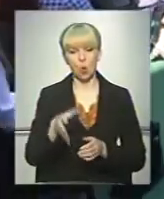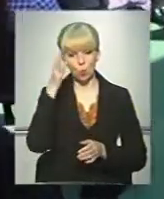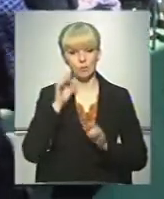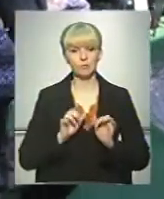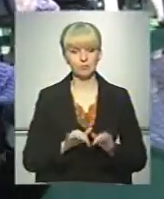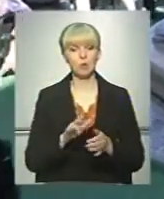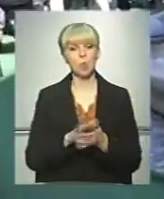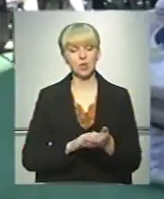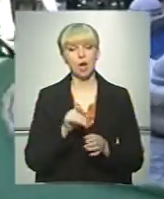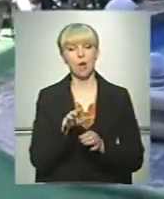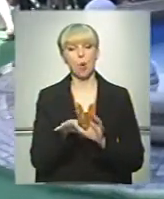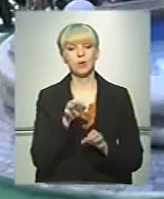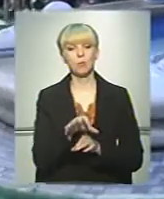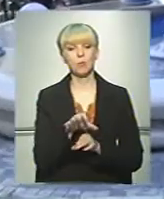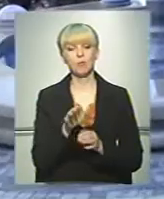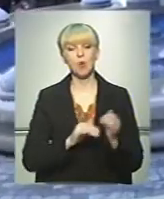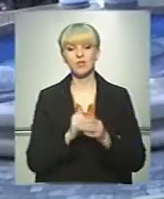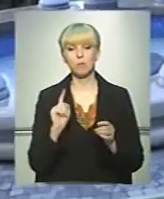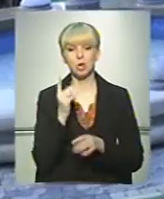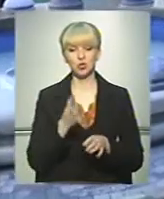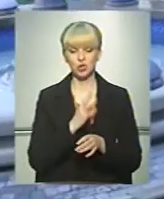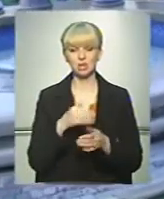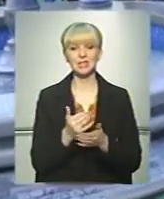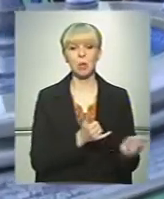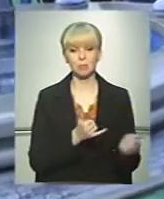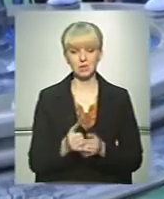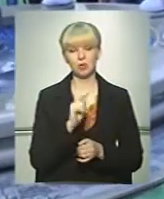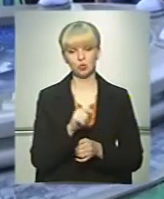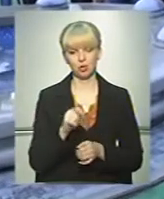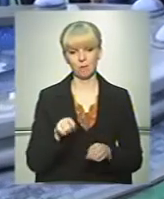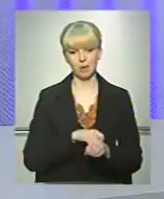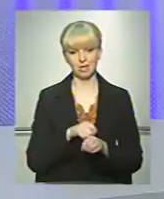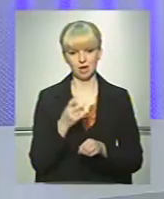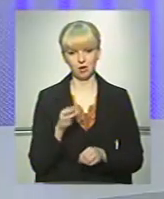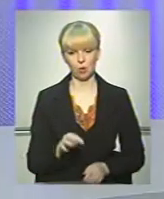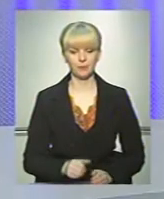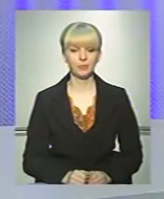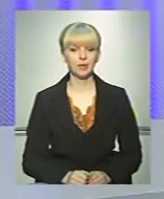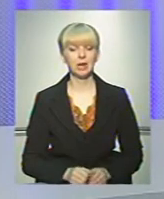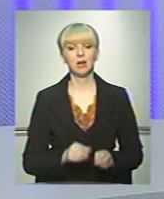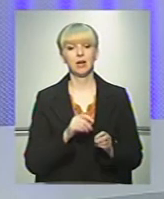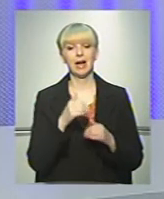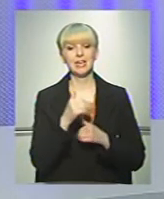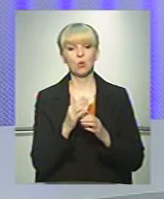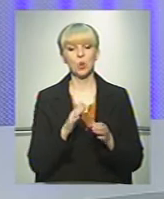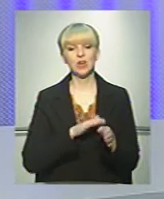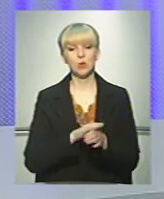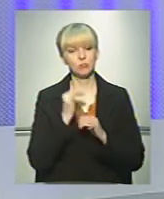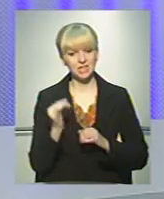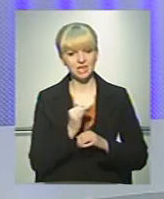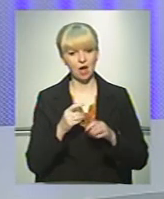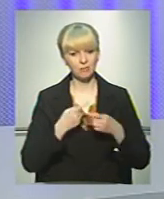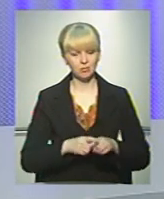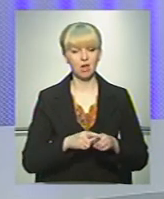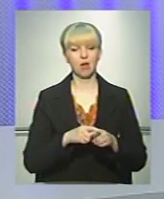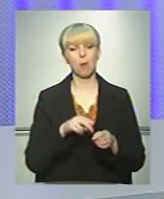в подальшому обирають професії, які у першу чергу забезпечують їх матеріально. Ікони виконані у цікавій техніці,